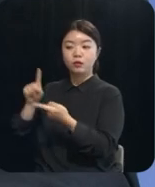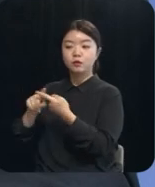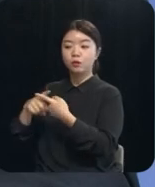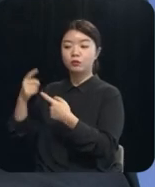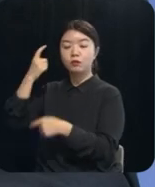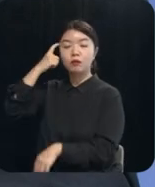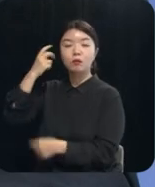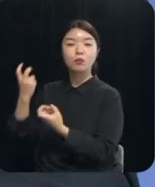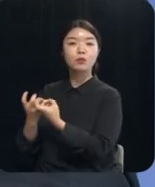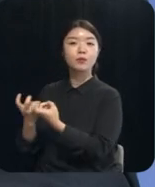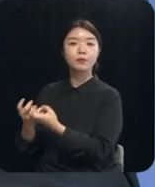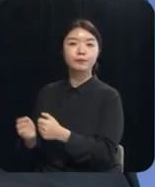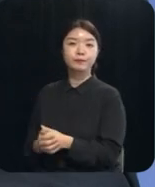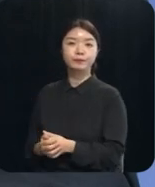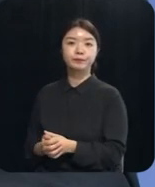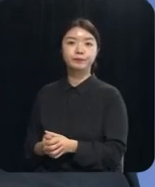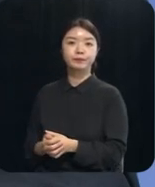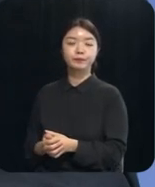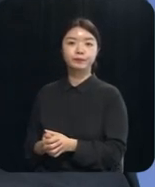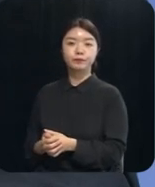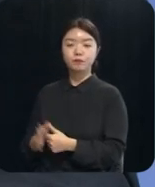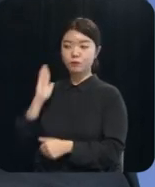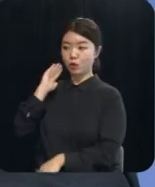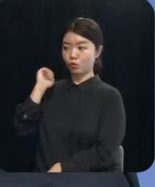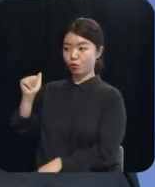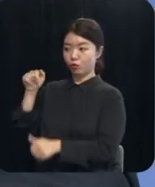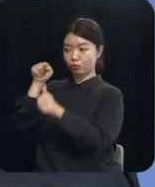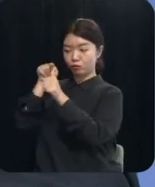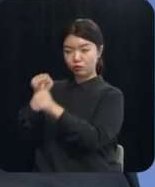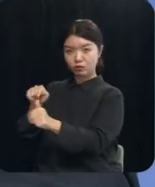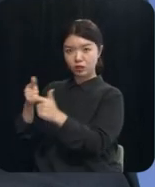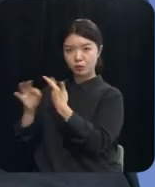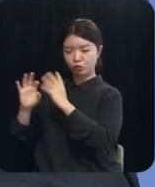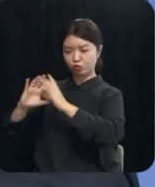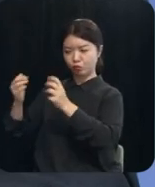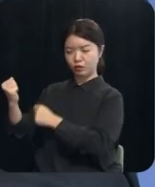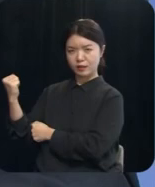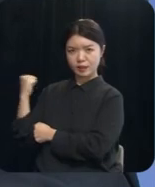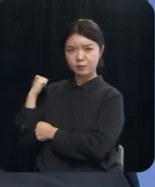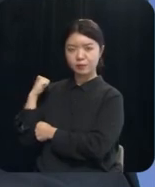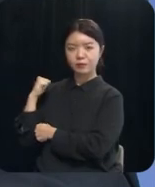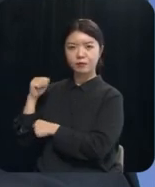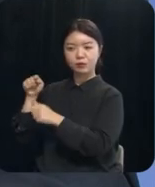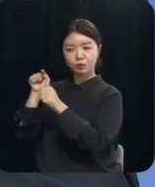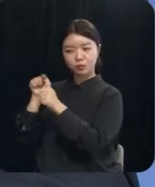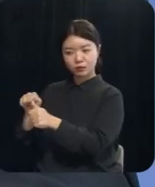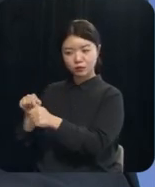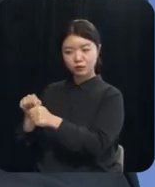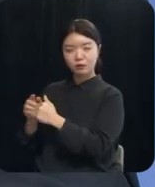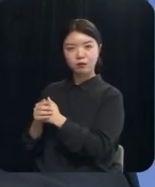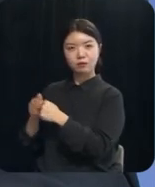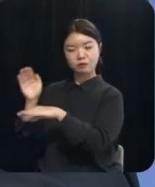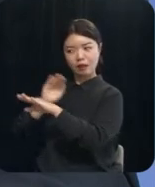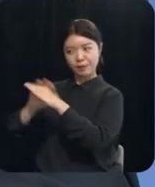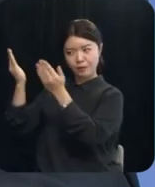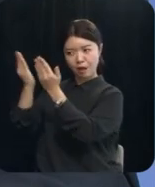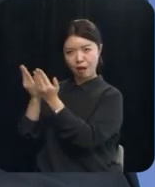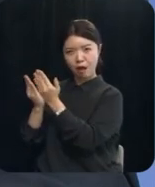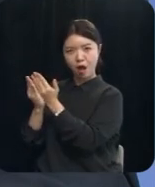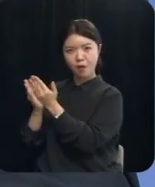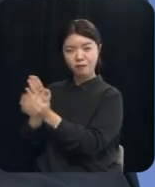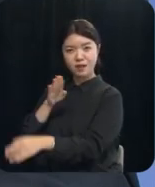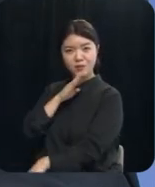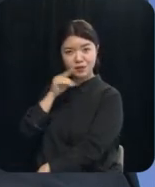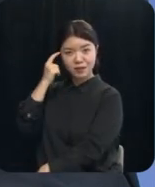어떻게 해야 된다고 생각하십니까? 대통령의 조치나 국민의힘 조치 이게 정합하고 정당하다고